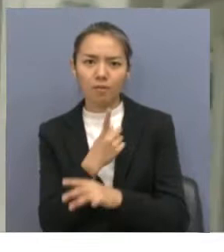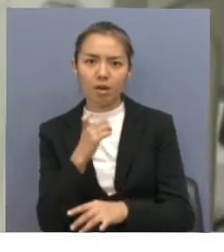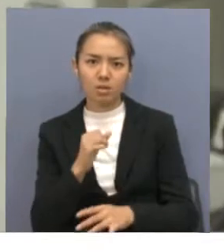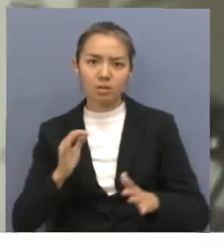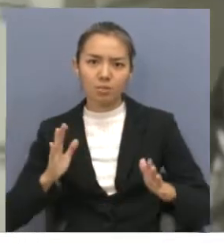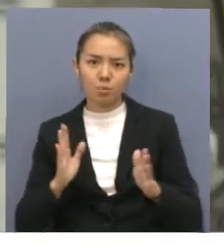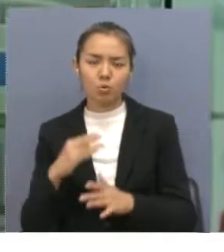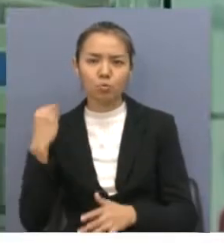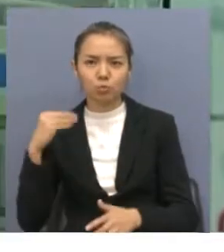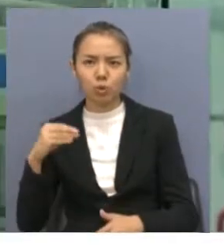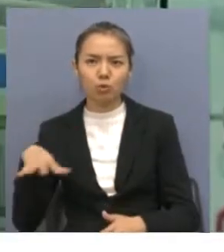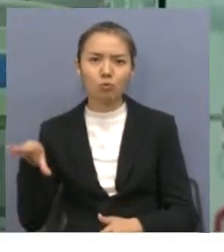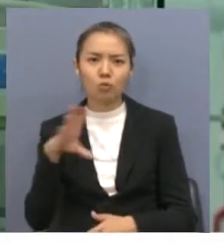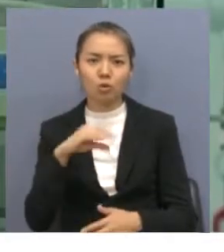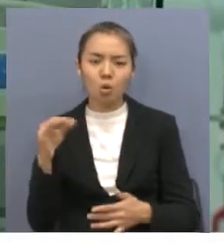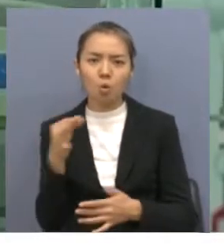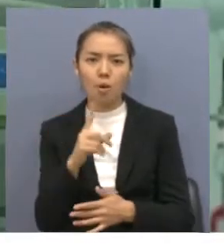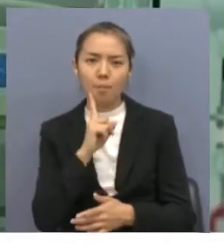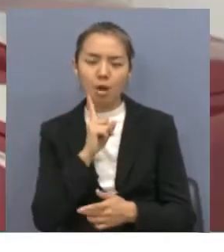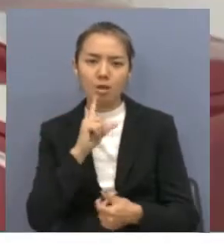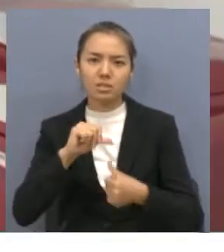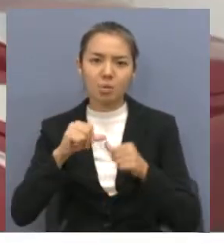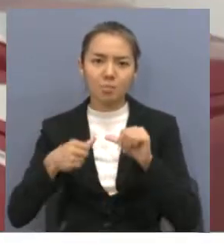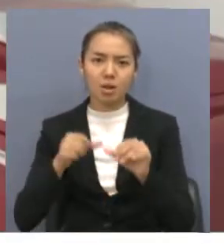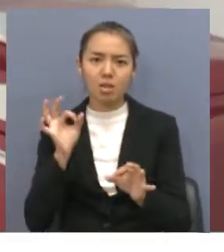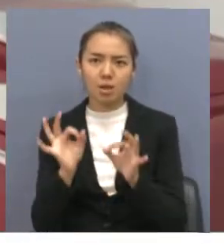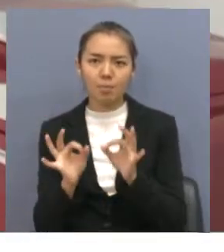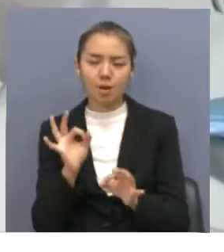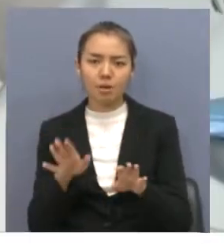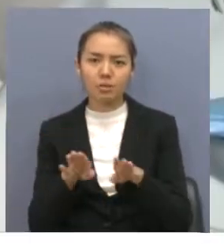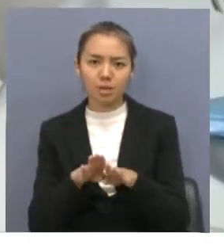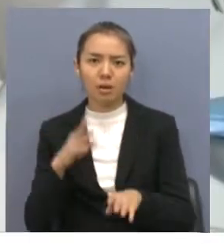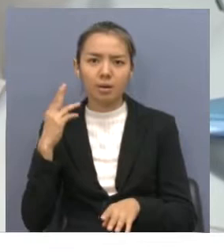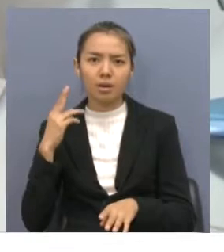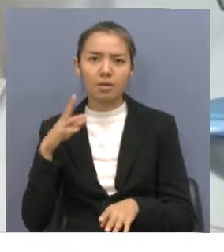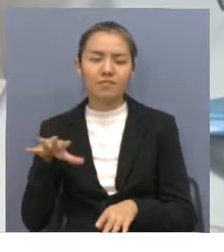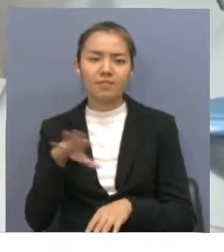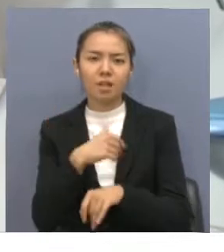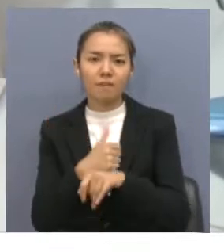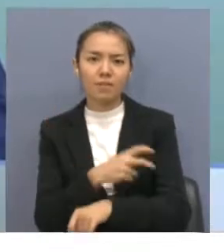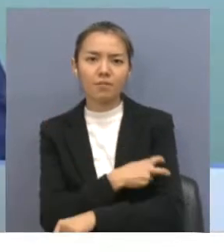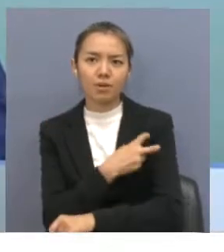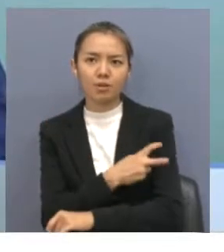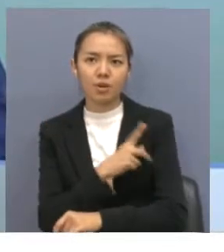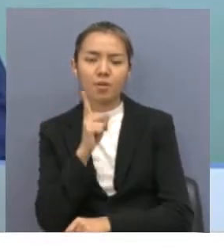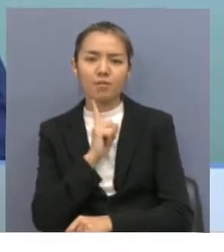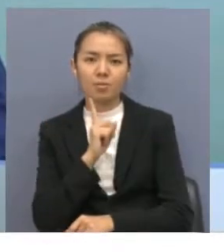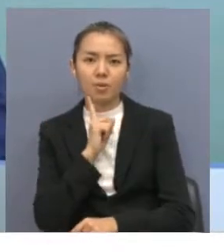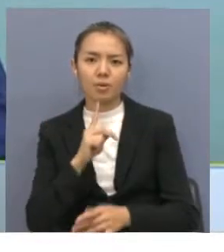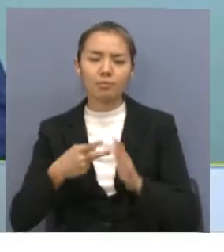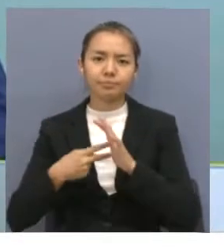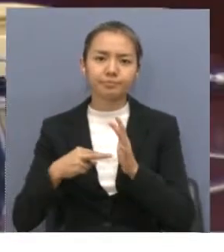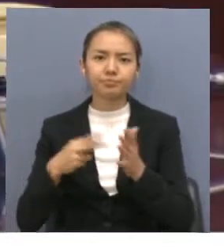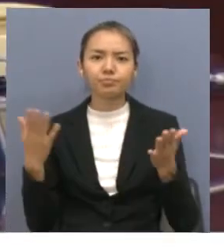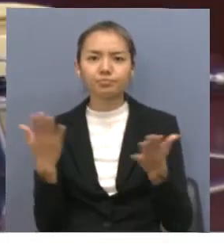азайды. Түркістаннан басқа барлық өңірде қазір жағдай тұрақталды. Осыған байланысты үкімет басшысы елдің бас дәрігеріне карантинді алуға байланысты